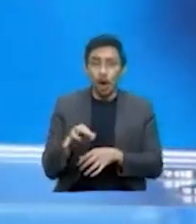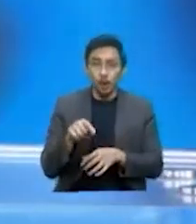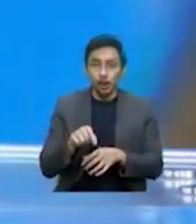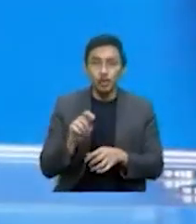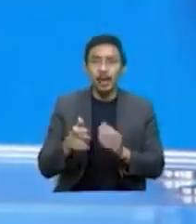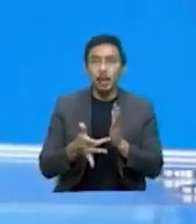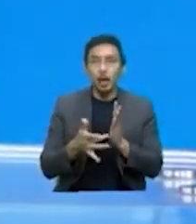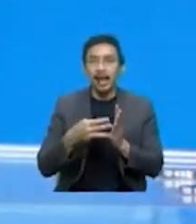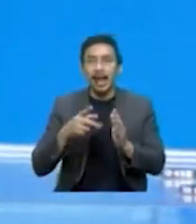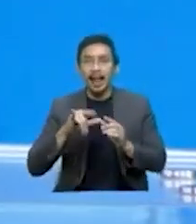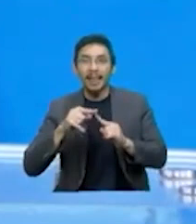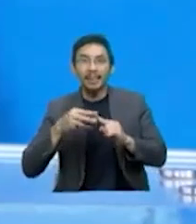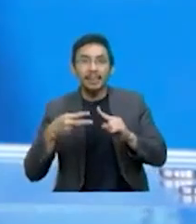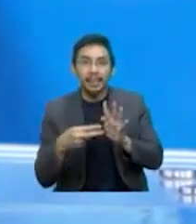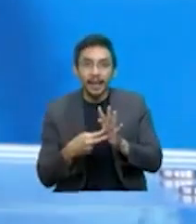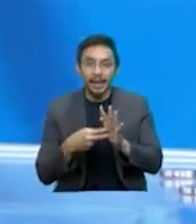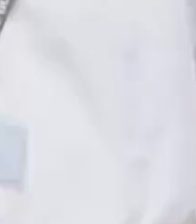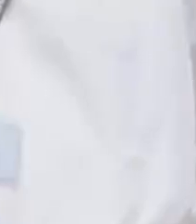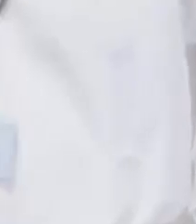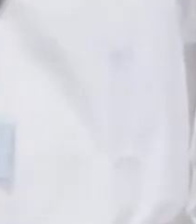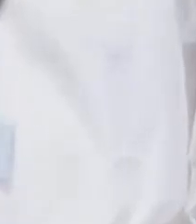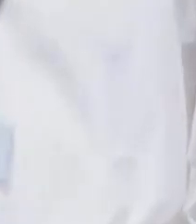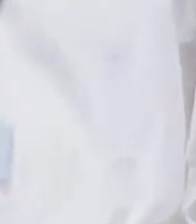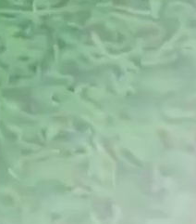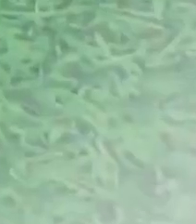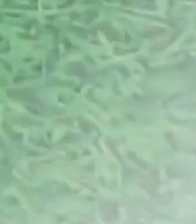yang mengurangi dampak lingkungan.